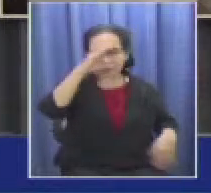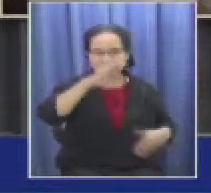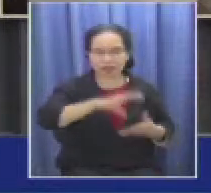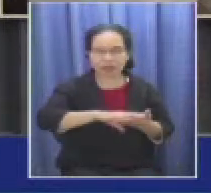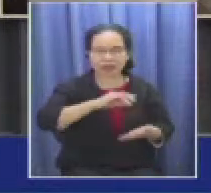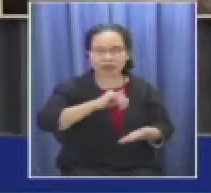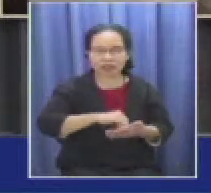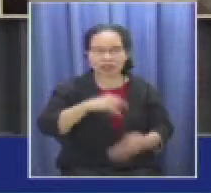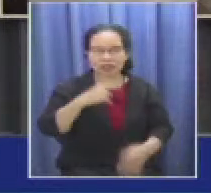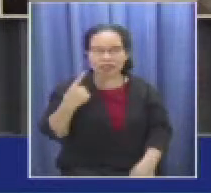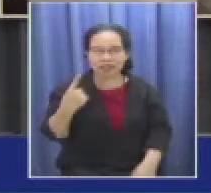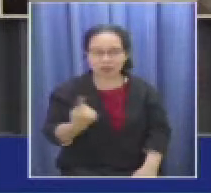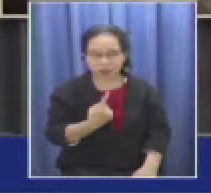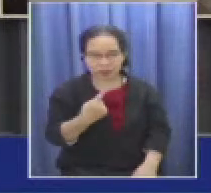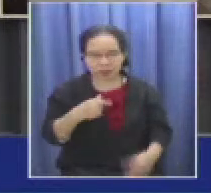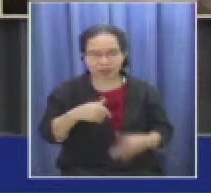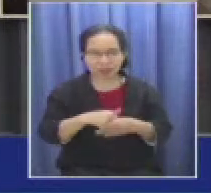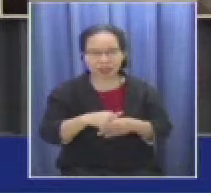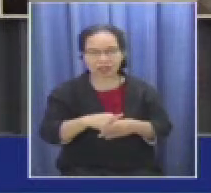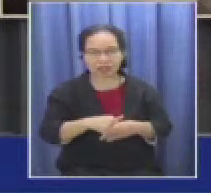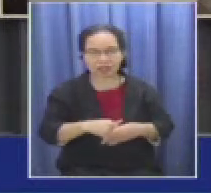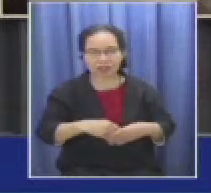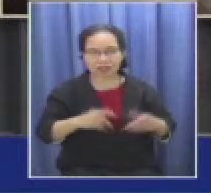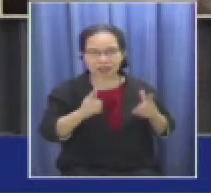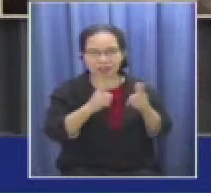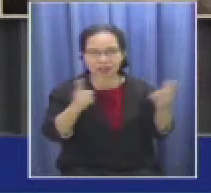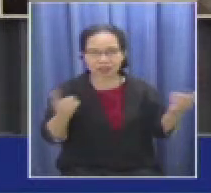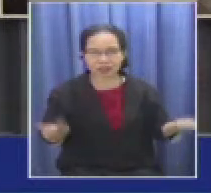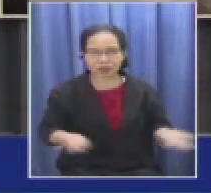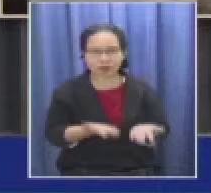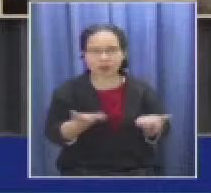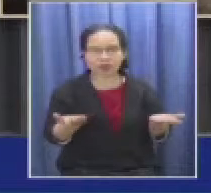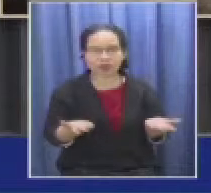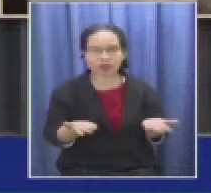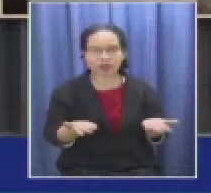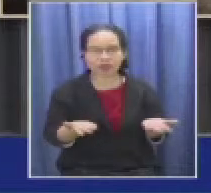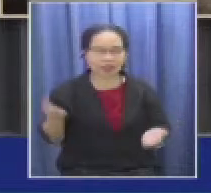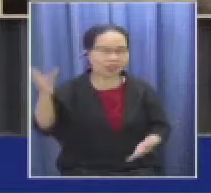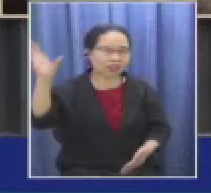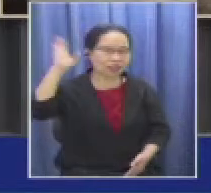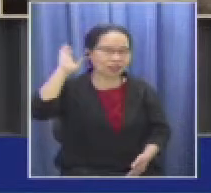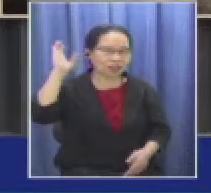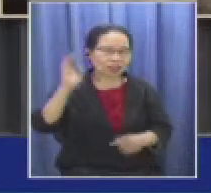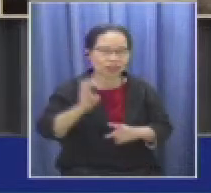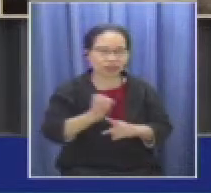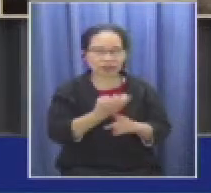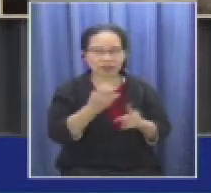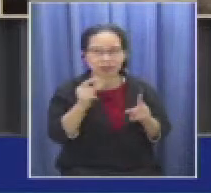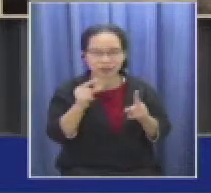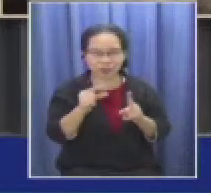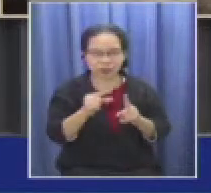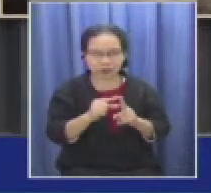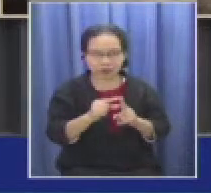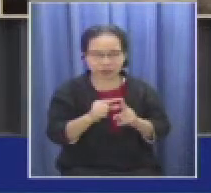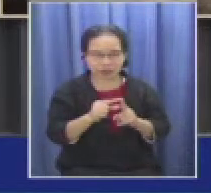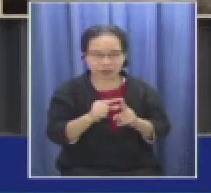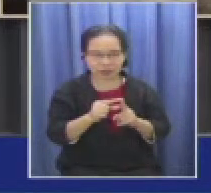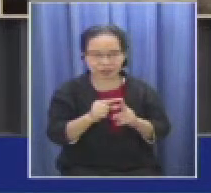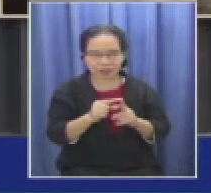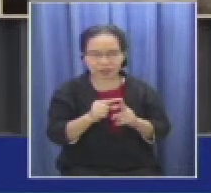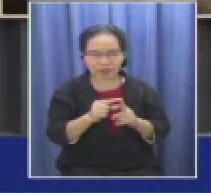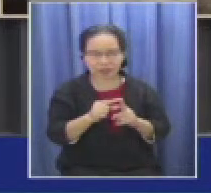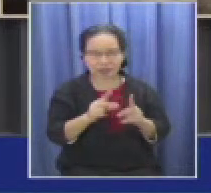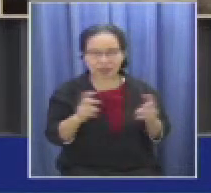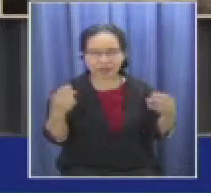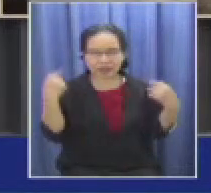sɛ hum kɛseɛ bi anamframaden de ne bi mu mpo sɛ wobɔ mpaeɛ tiawa megye